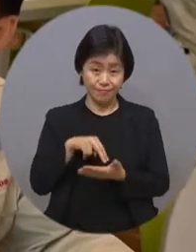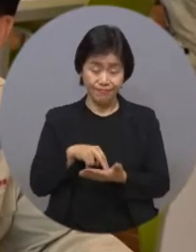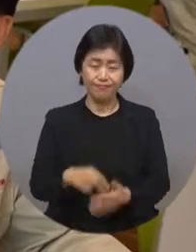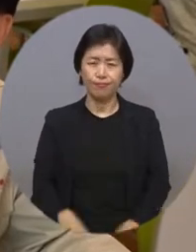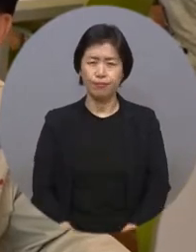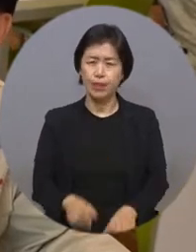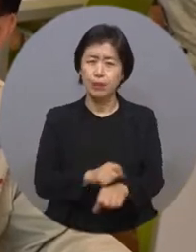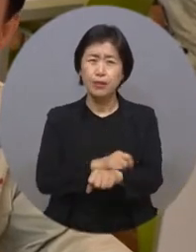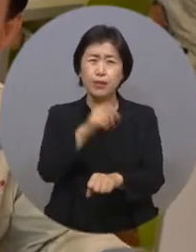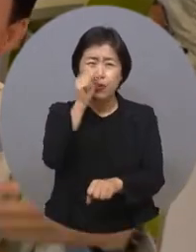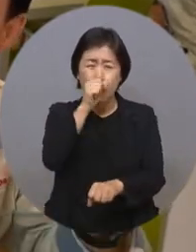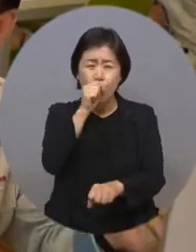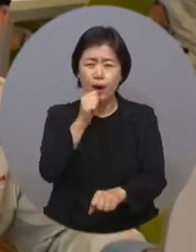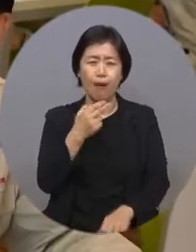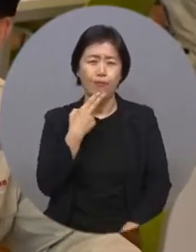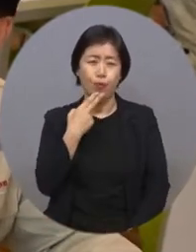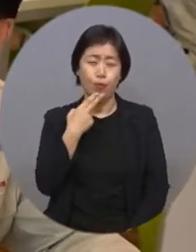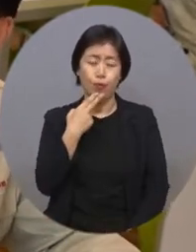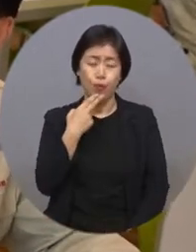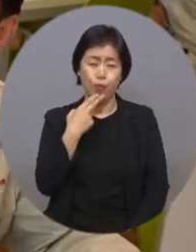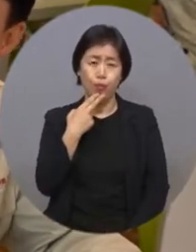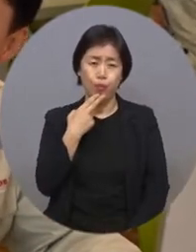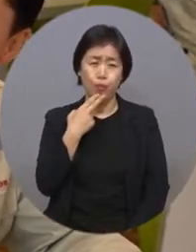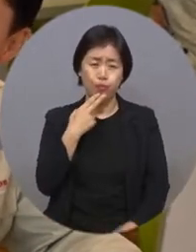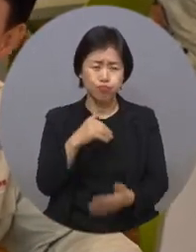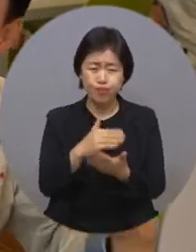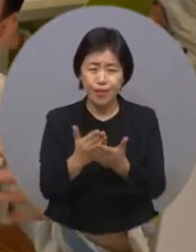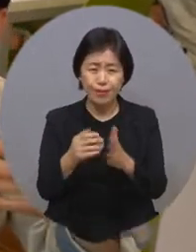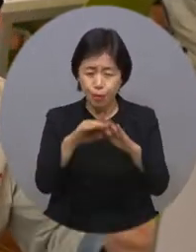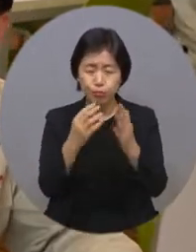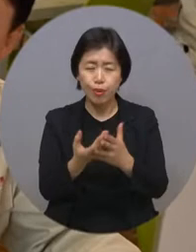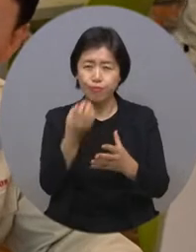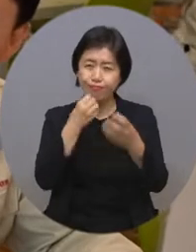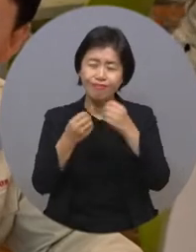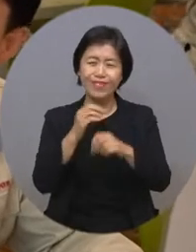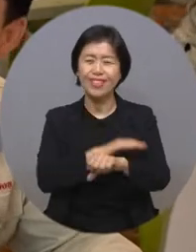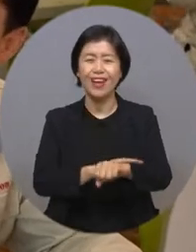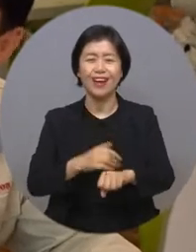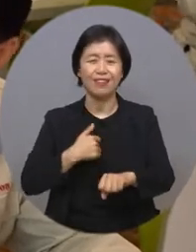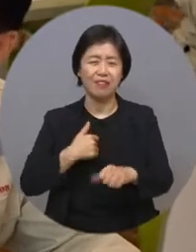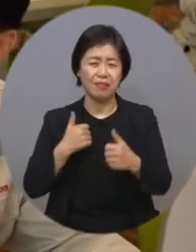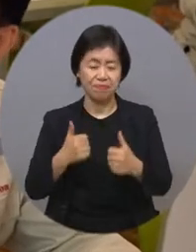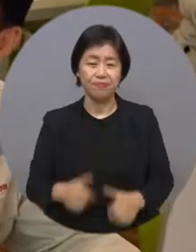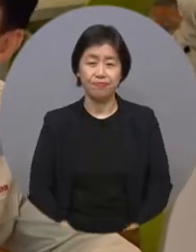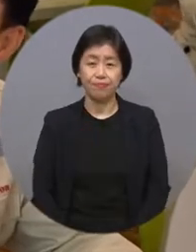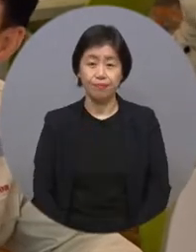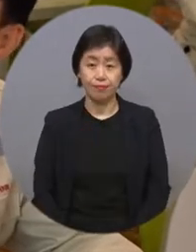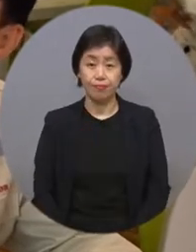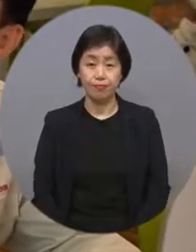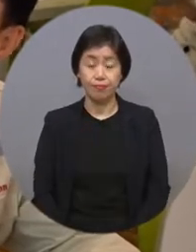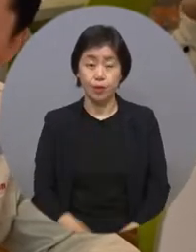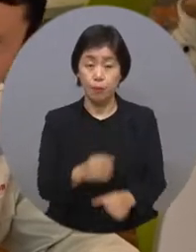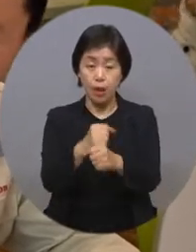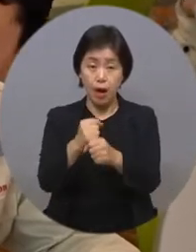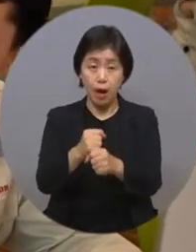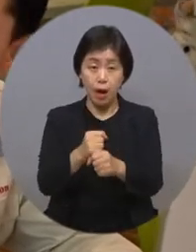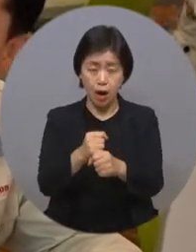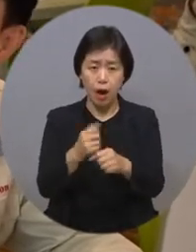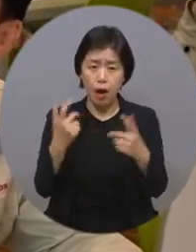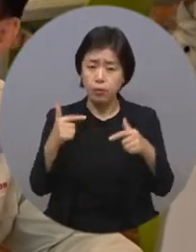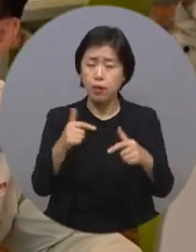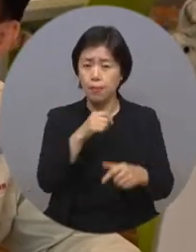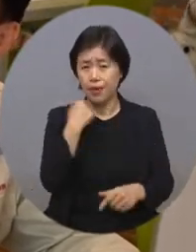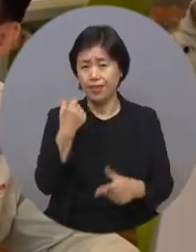특별히 선호하는 음식은 없이 이제 다 잘 먹기 때문에 네. 뭐 전반적으로 나오는 음식들이 다 맛있는 것 같습니다. 아, 실제적으로 맛있. 예, 예.